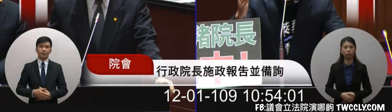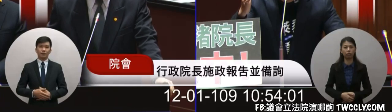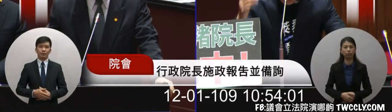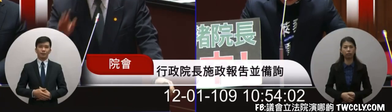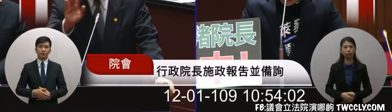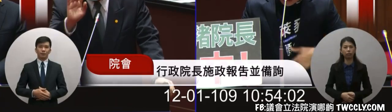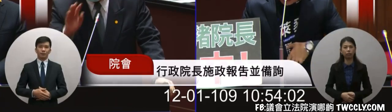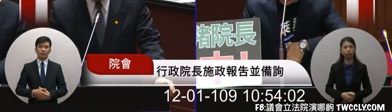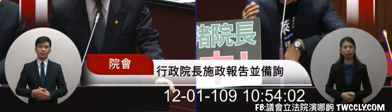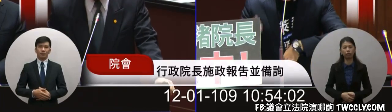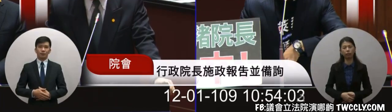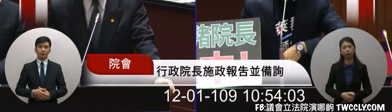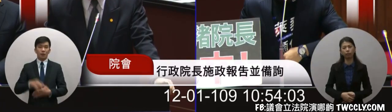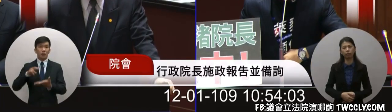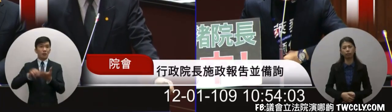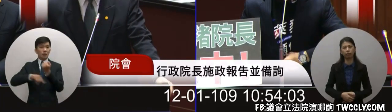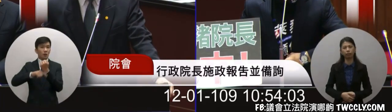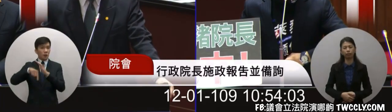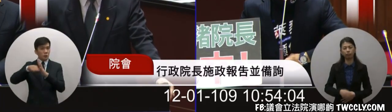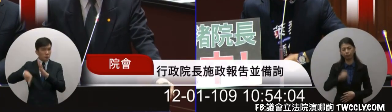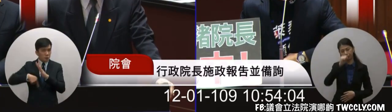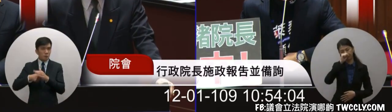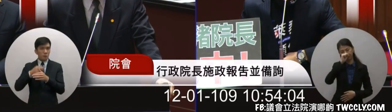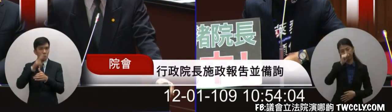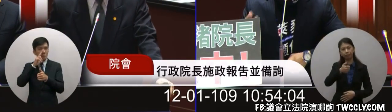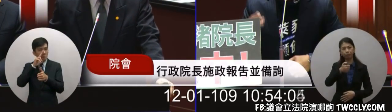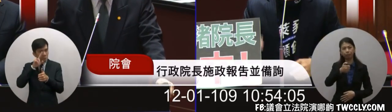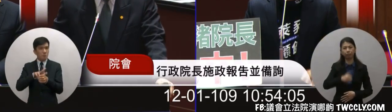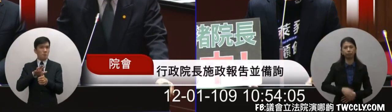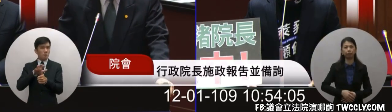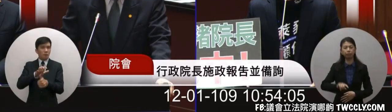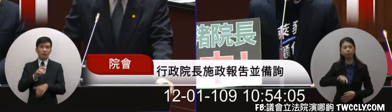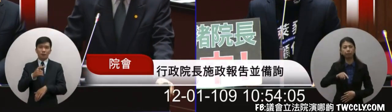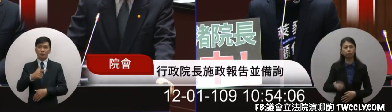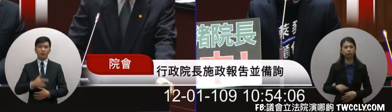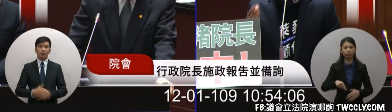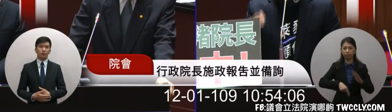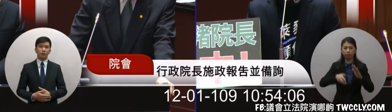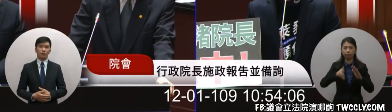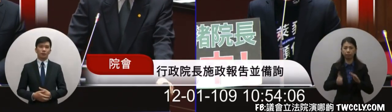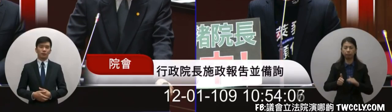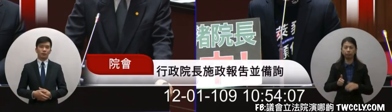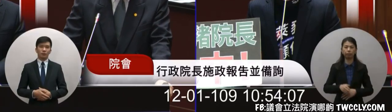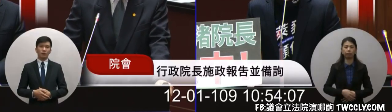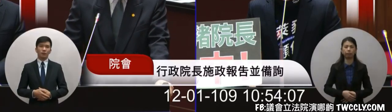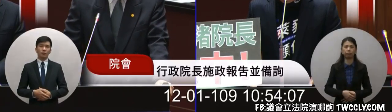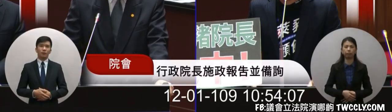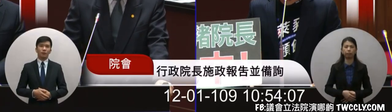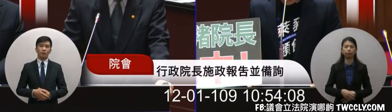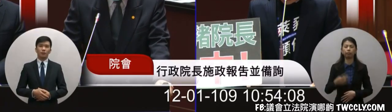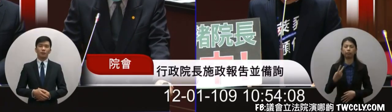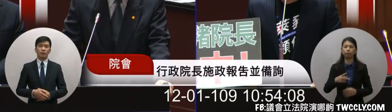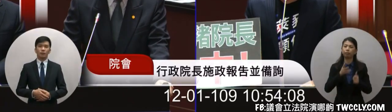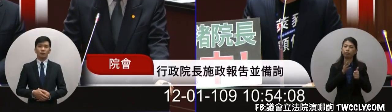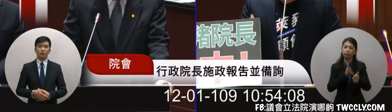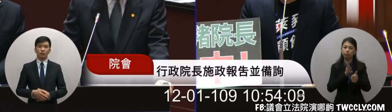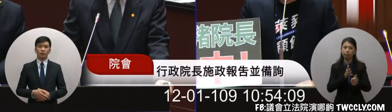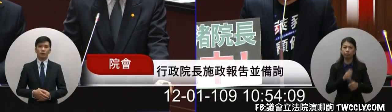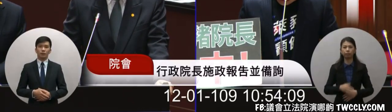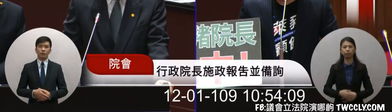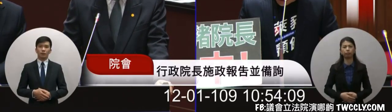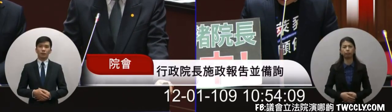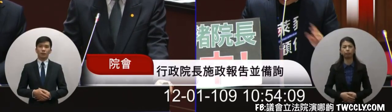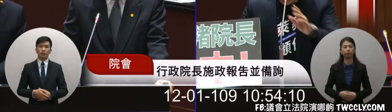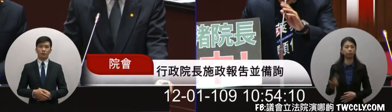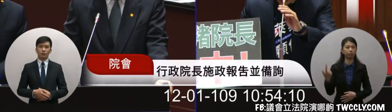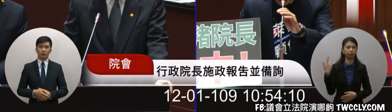说好，请好好检讨。 立法委员绝对不是恐怖分子，这当然嘛。 好，谢谢。来，那再来院长哦，还是要回归请教您了。上